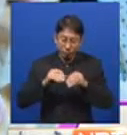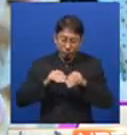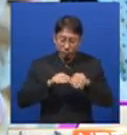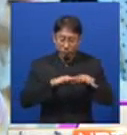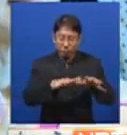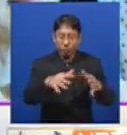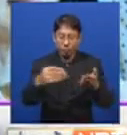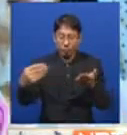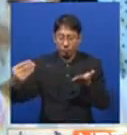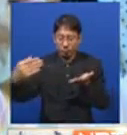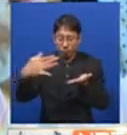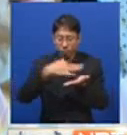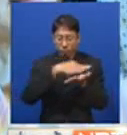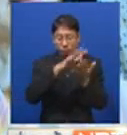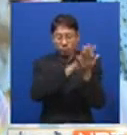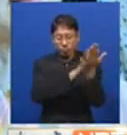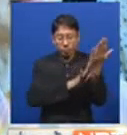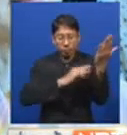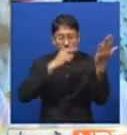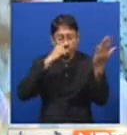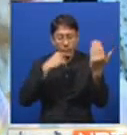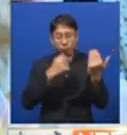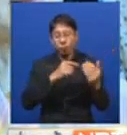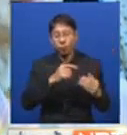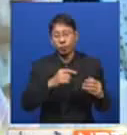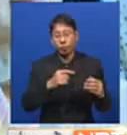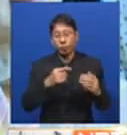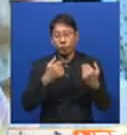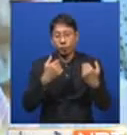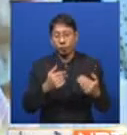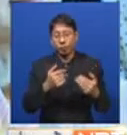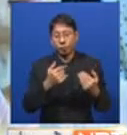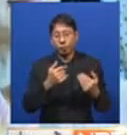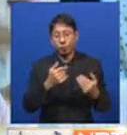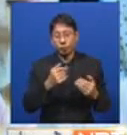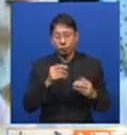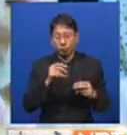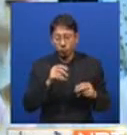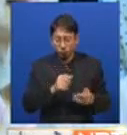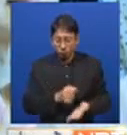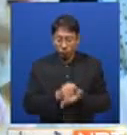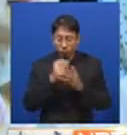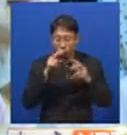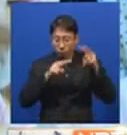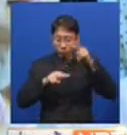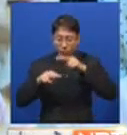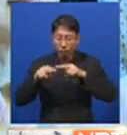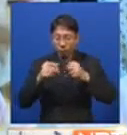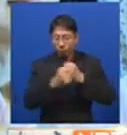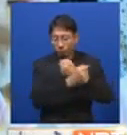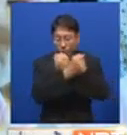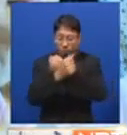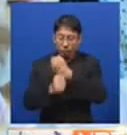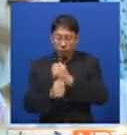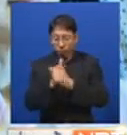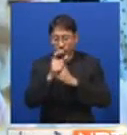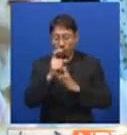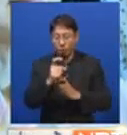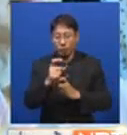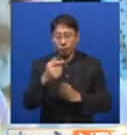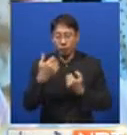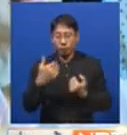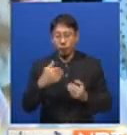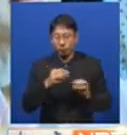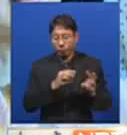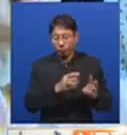าสู่ประเทศไทยและกรณีที่ติดเชื้อเราก็จะดูแลท่านอย่างดีนะครับไม่ให้มีอันตรายแล้วก็เราจะมี